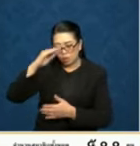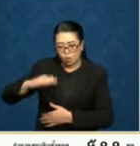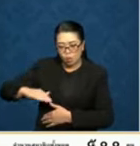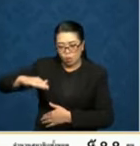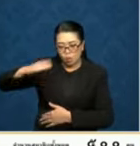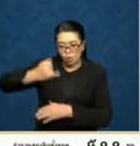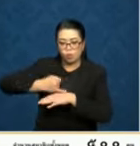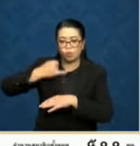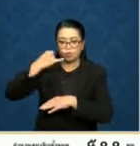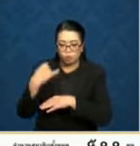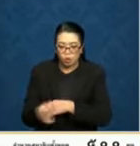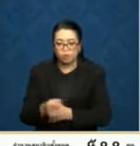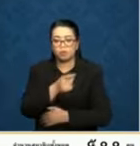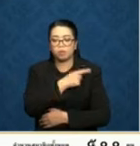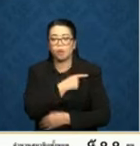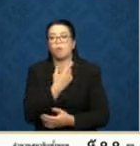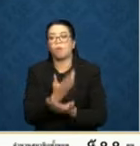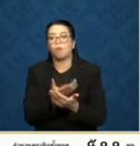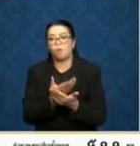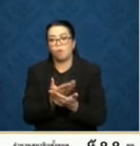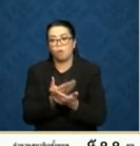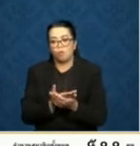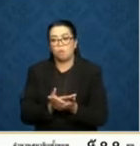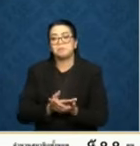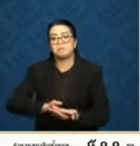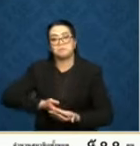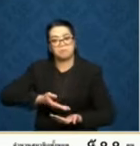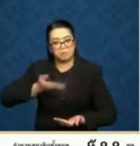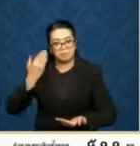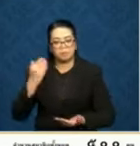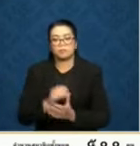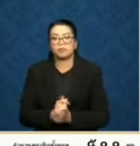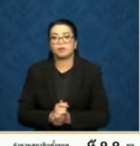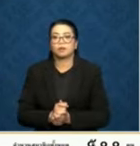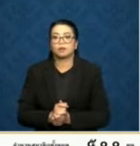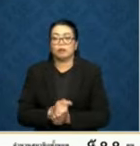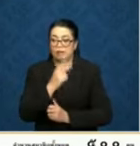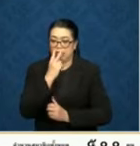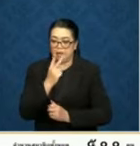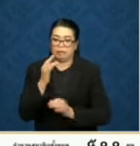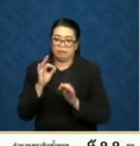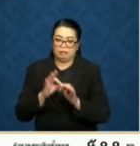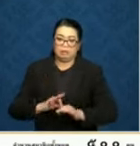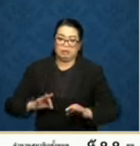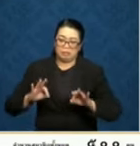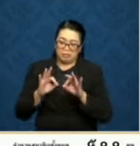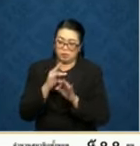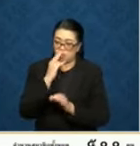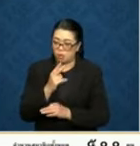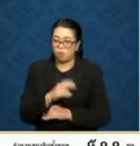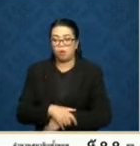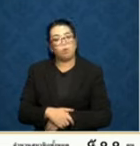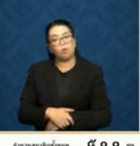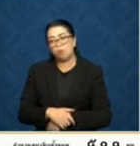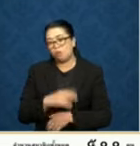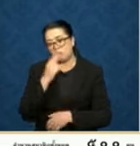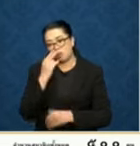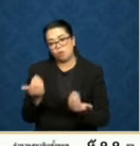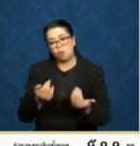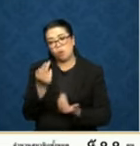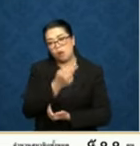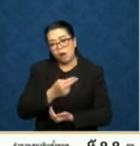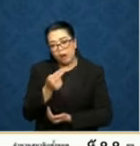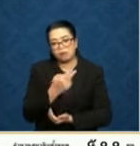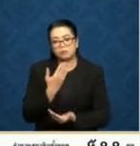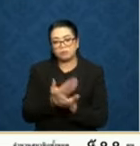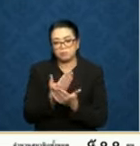ดครับผมชื่อวาเพื่อนสมาชิกทุกพักการเมืองรวมถท่มาทานด้วยก็เห็นวามเปคามเจ็บปวด ที่เราต้เห็นลูกร้านอน